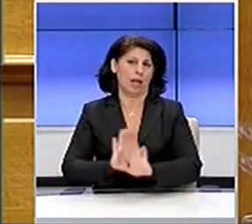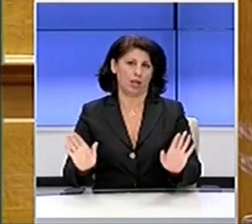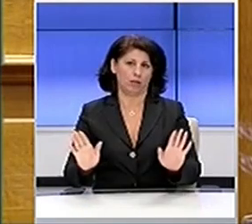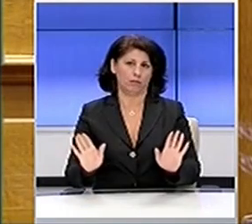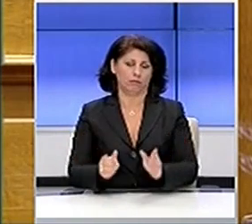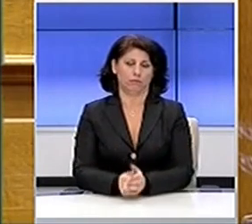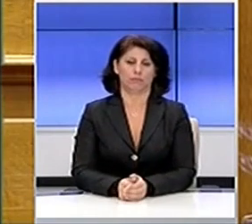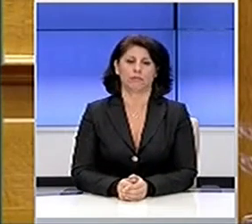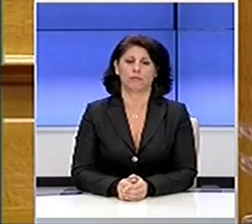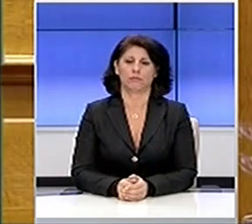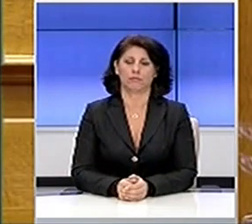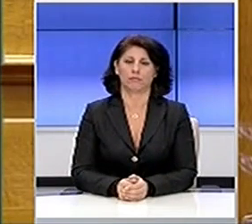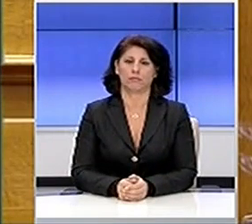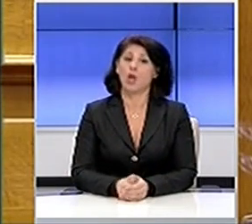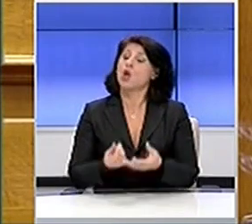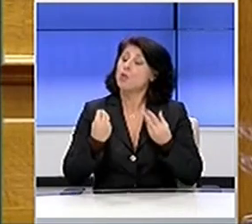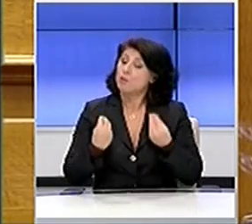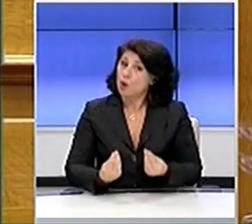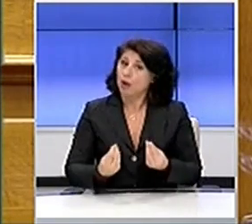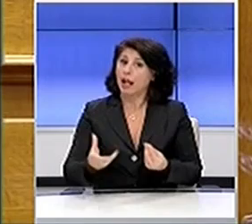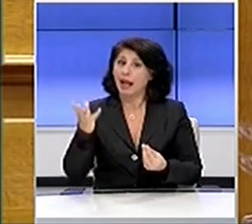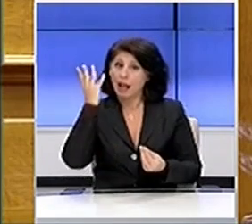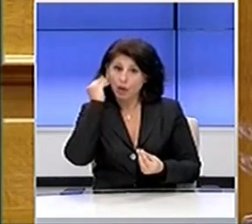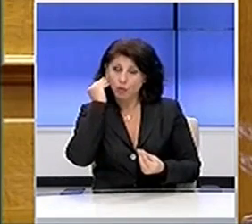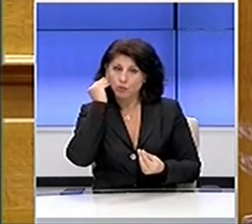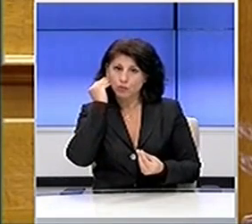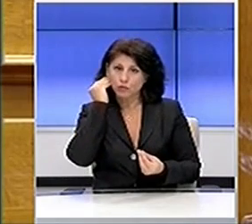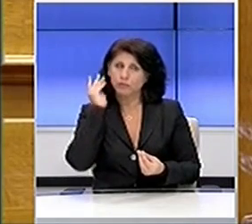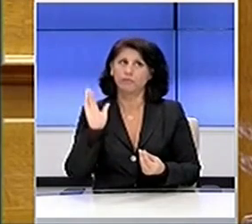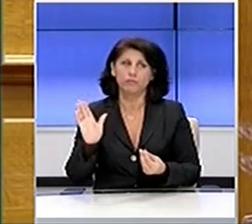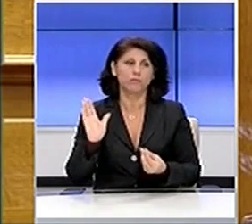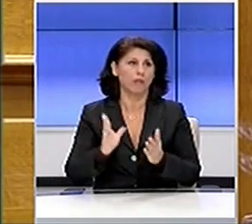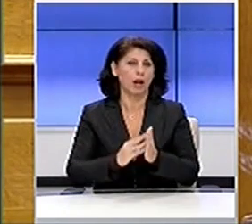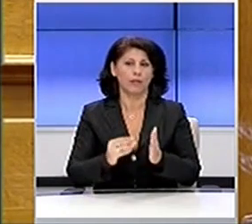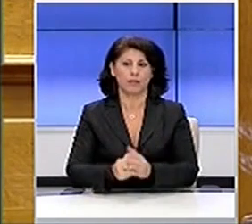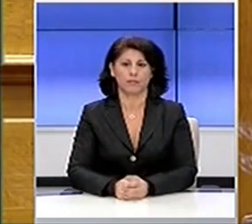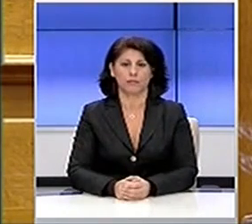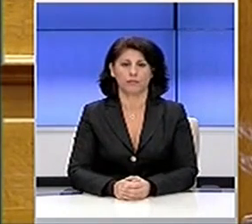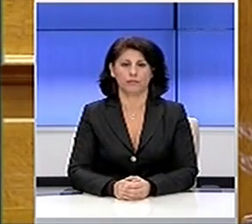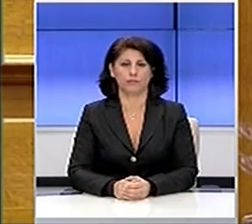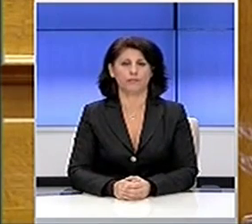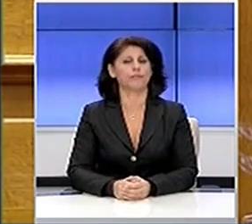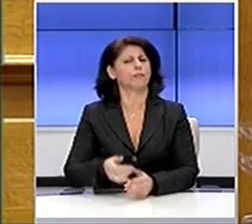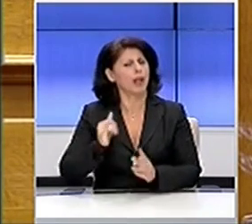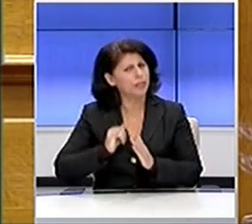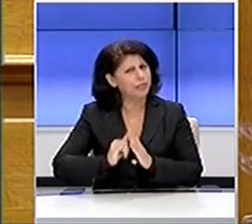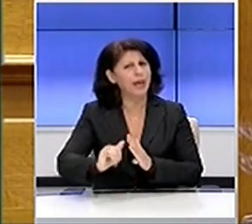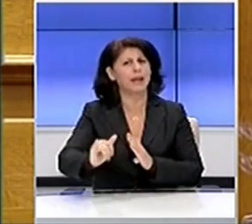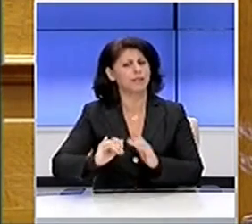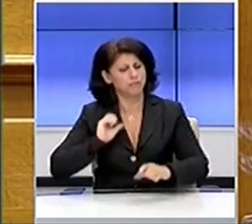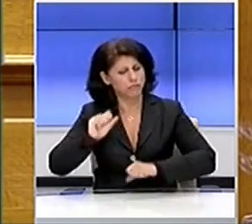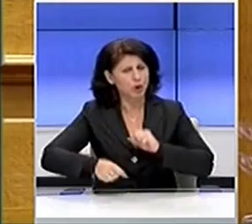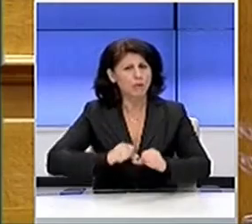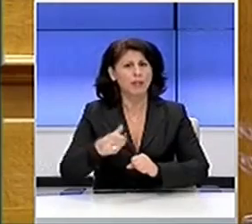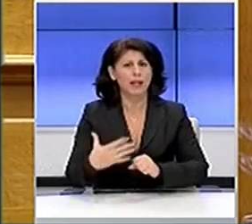ξαναπώ αυτό. Προτιμώ να ακούσω ότι δώσαμε διαρκείς μάχες